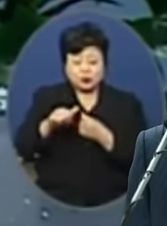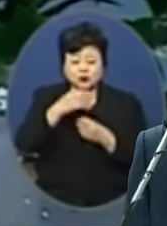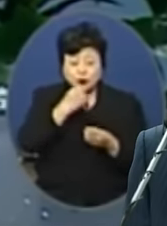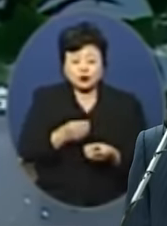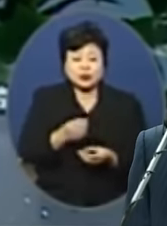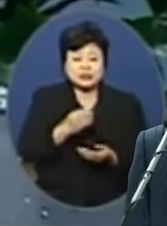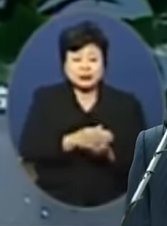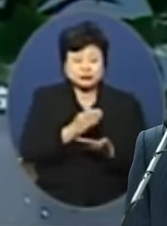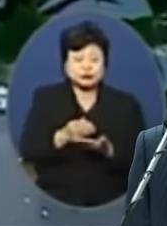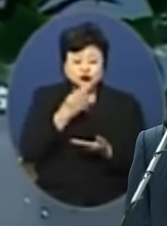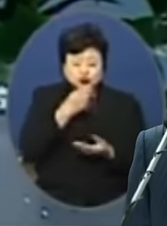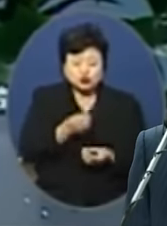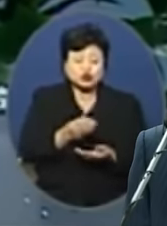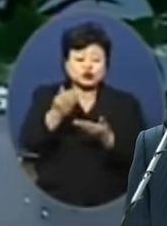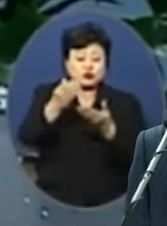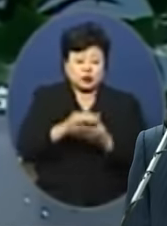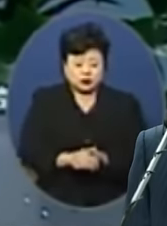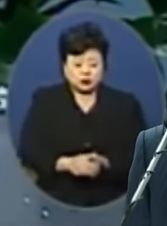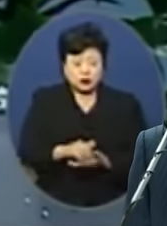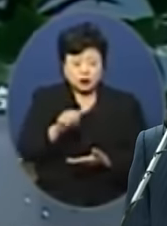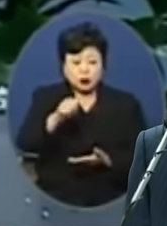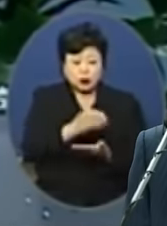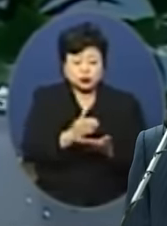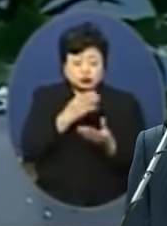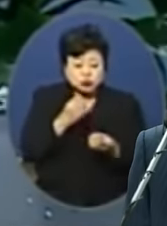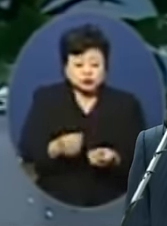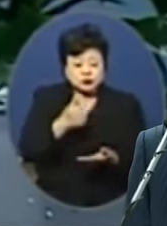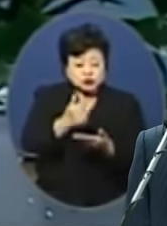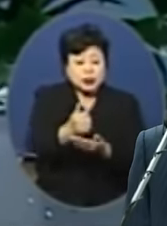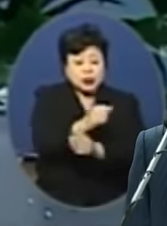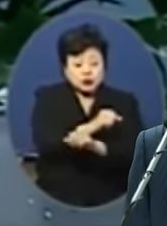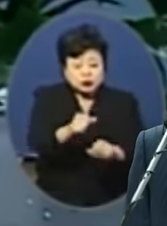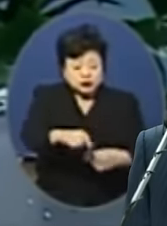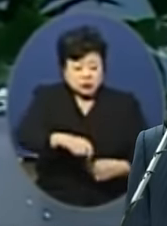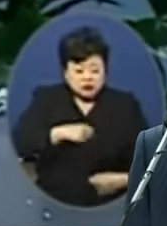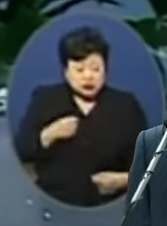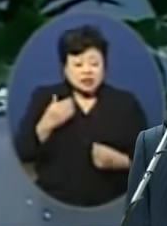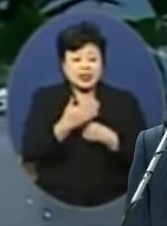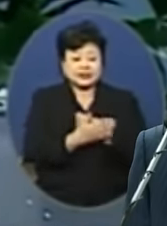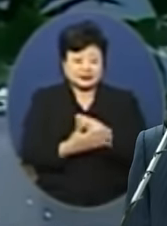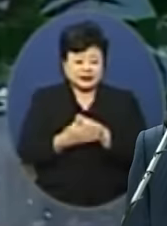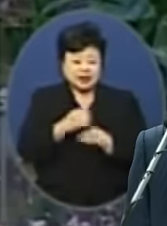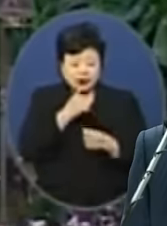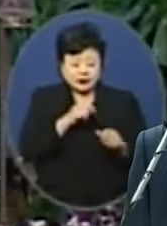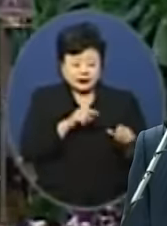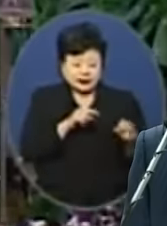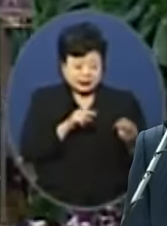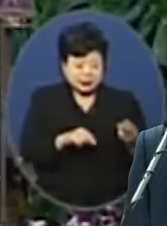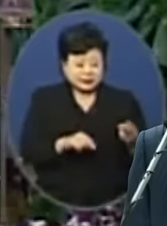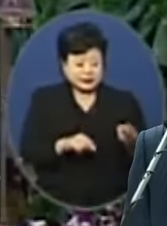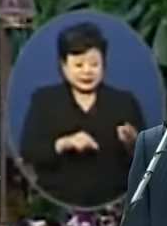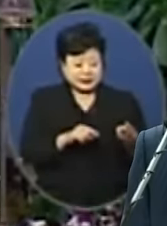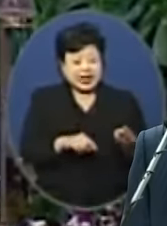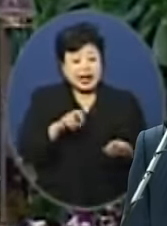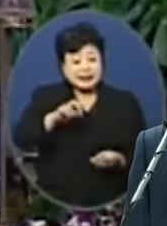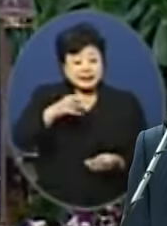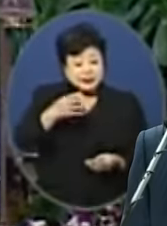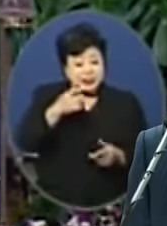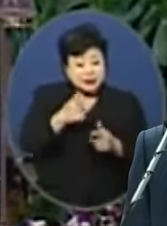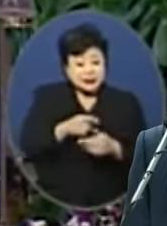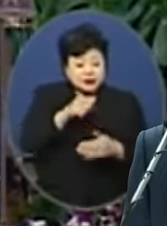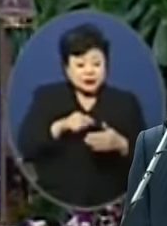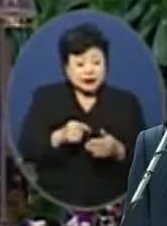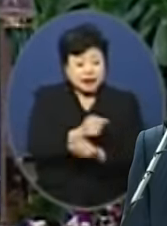오중보험과 삼중축복인 것입니다. 오중축복은 죄의 용서와 의의 은혜를 말하는데 로마서 3장 24절에 그리스도 예수 안에